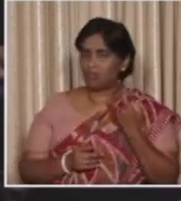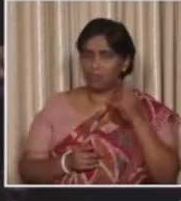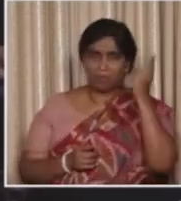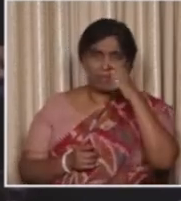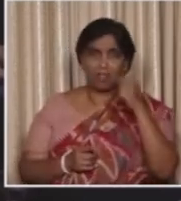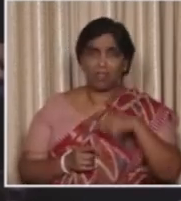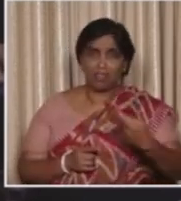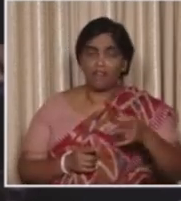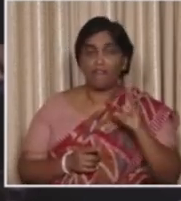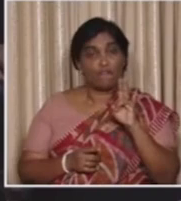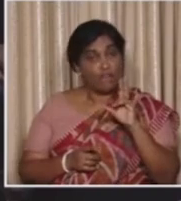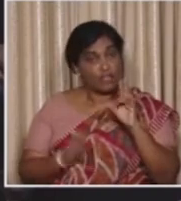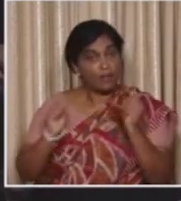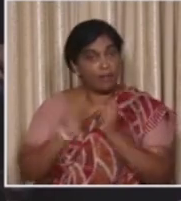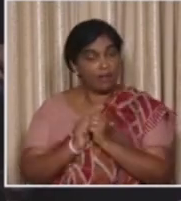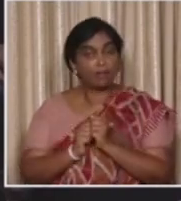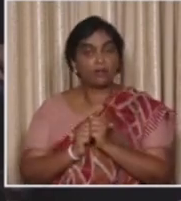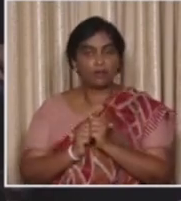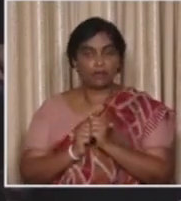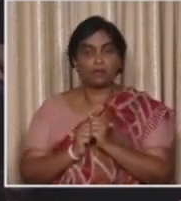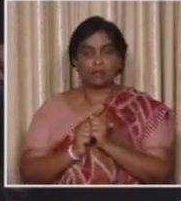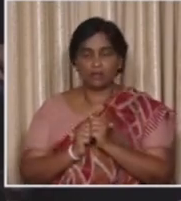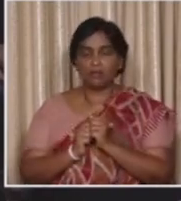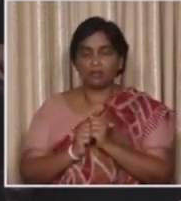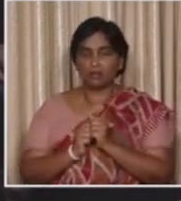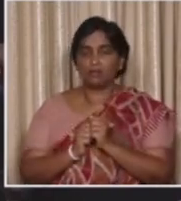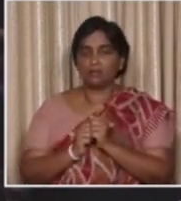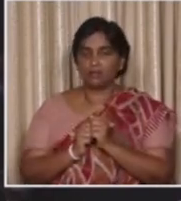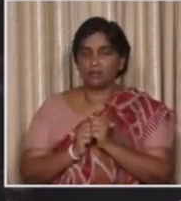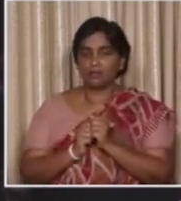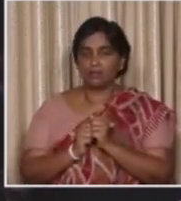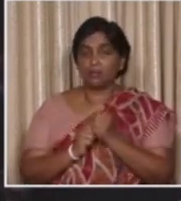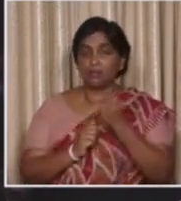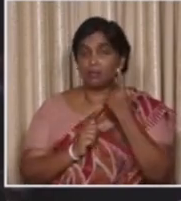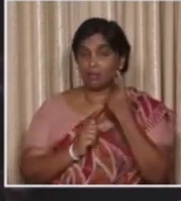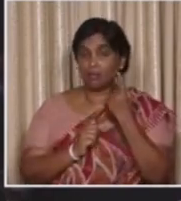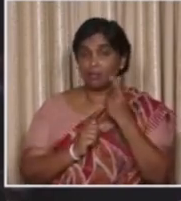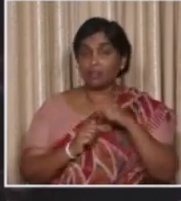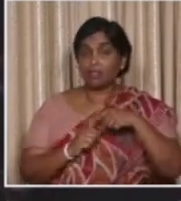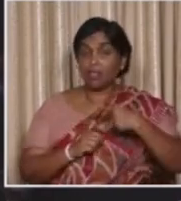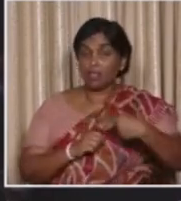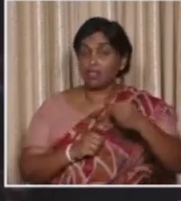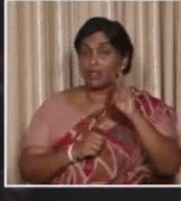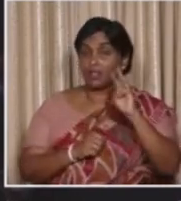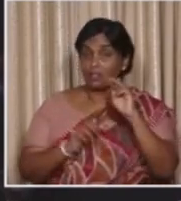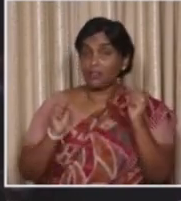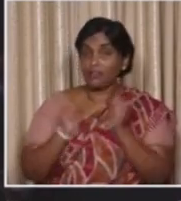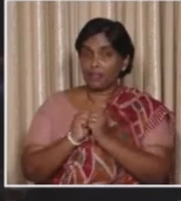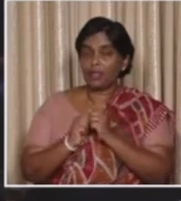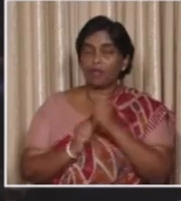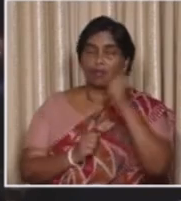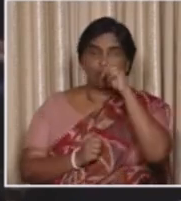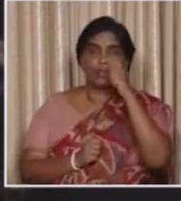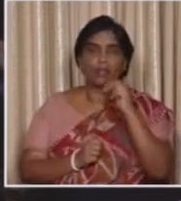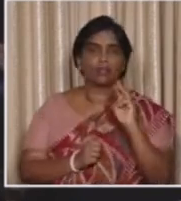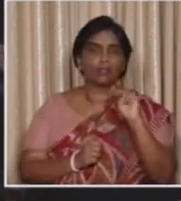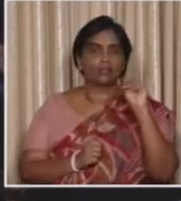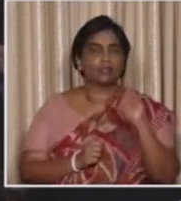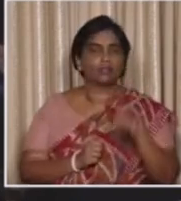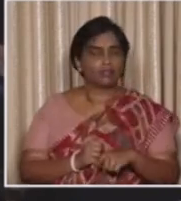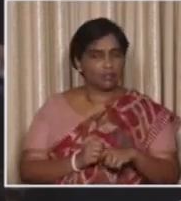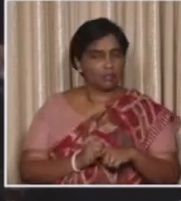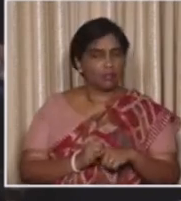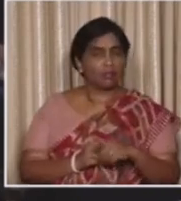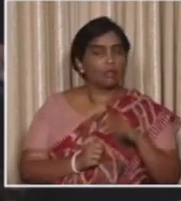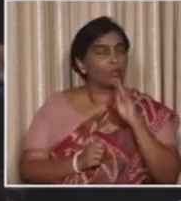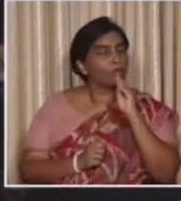දවස් 25ක් වැඩ කරොත් තමයි රුපියල් 1000ක් ලැබෙන්නේ. රුපියල් 1000 දවස් 30ම මාසෙ වැඩ කරත් රුපියල් 30000.